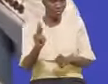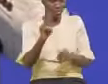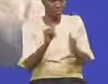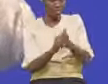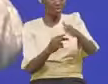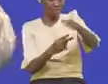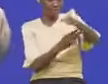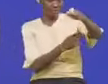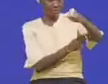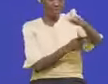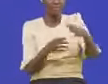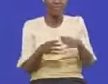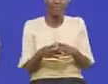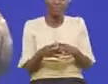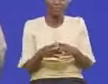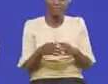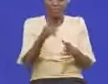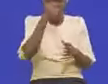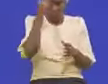Latia atu eji azon.